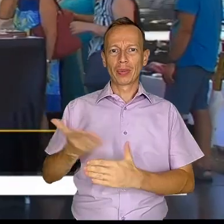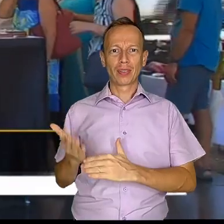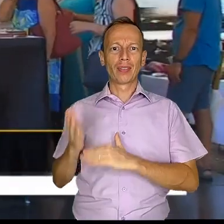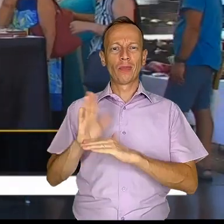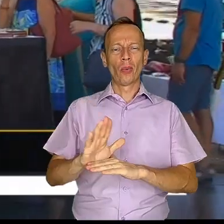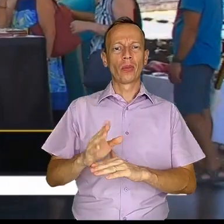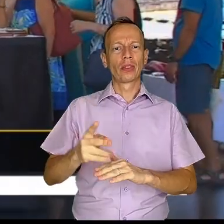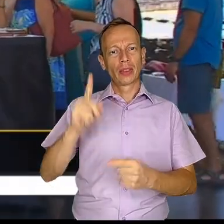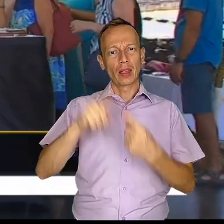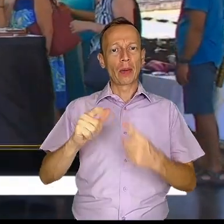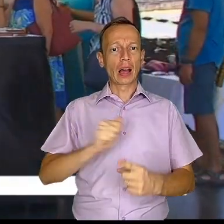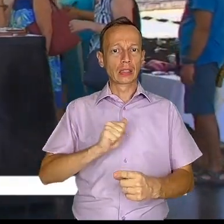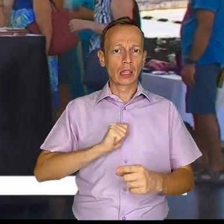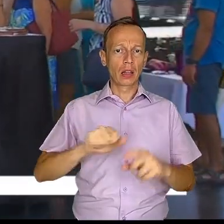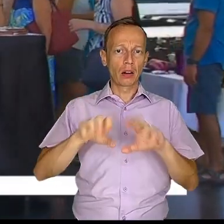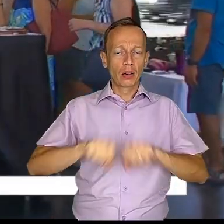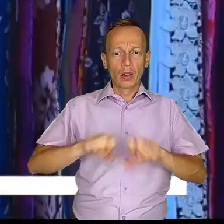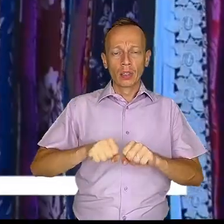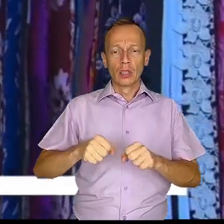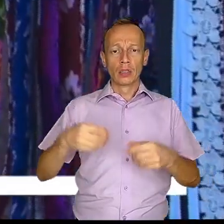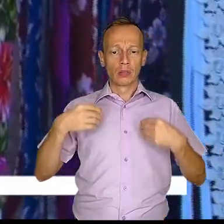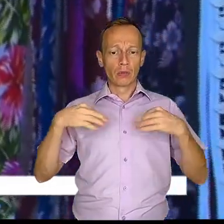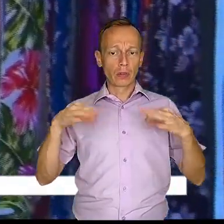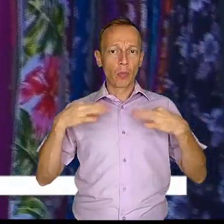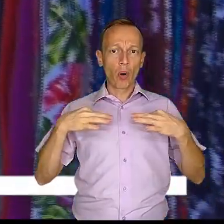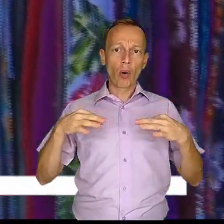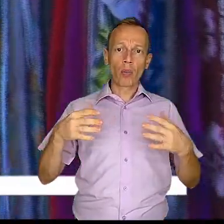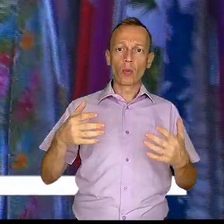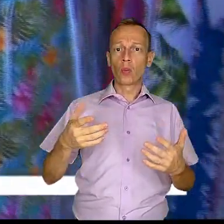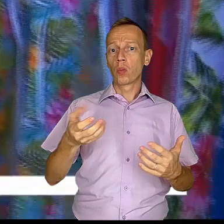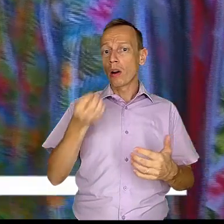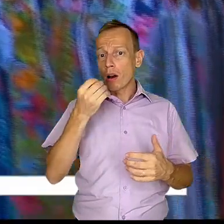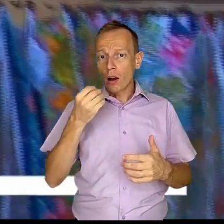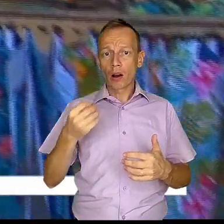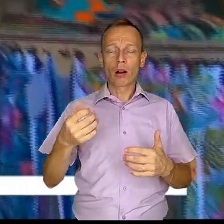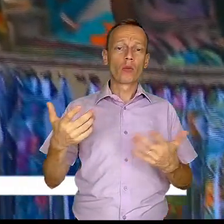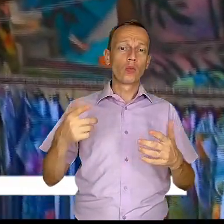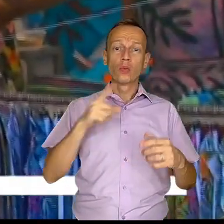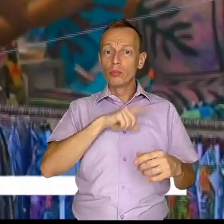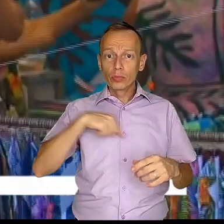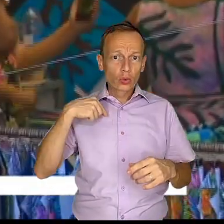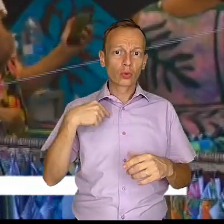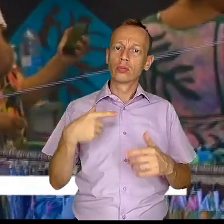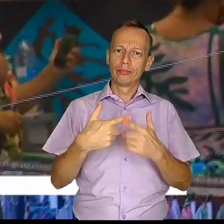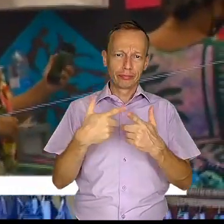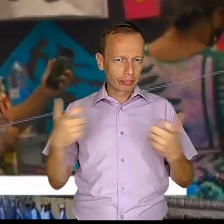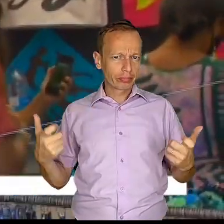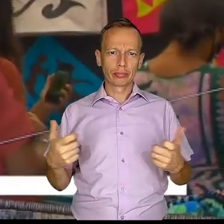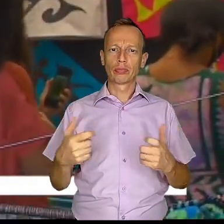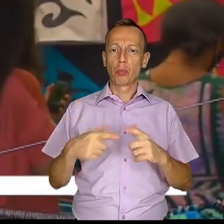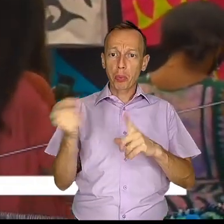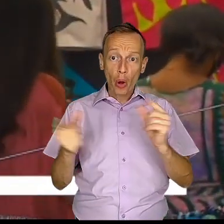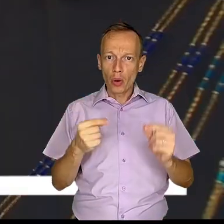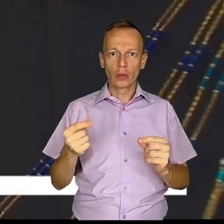20e édition. Un univers dédié à l'artisanat, au textile, aux produits agroalimentaires, aux bijoux et bien d'autres produits